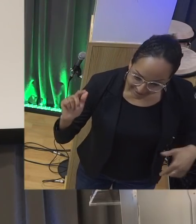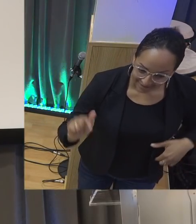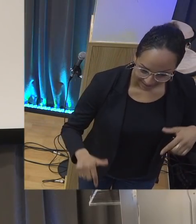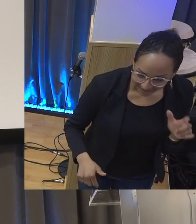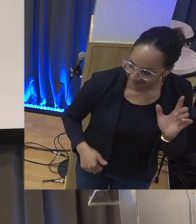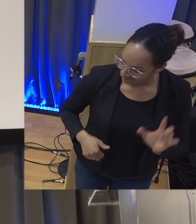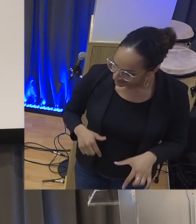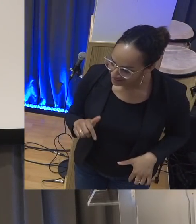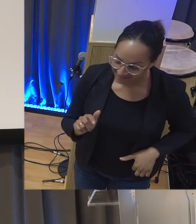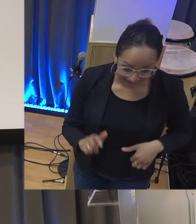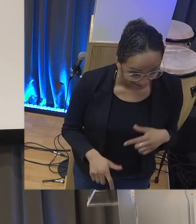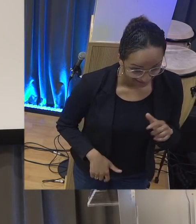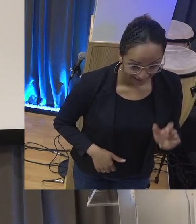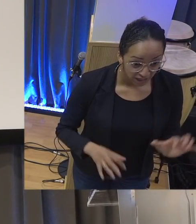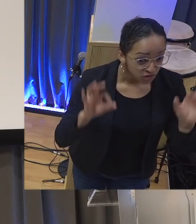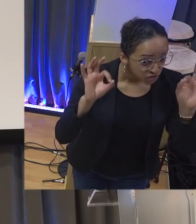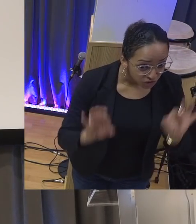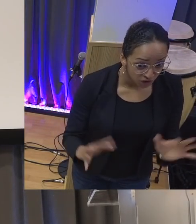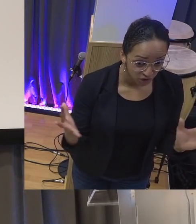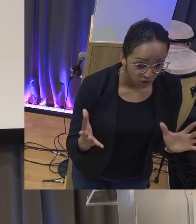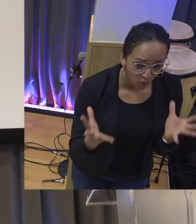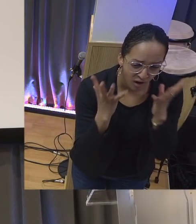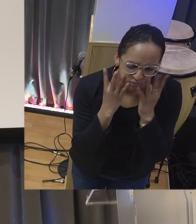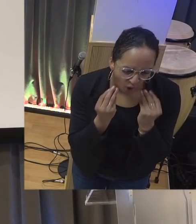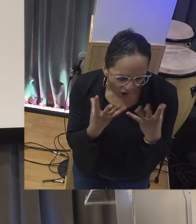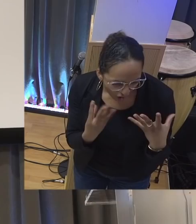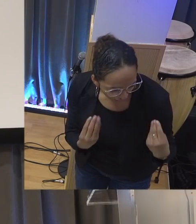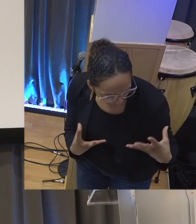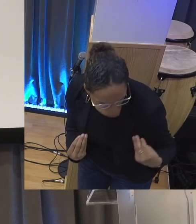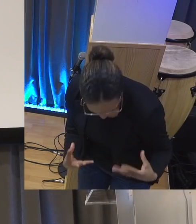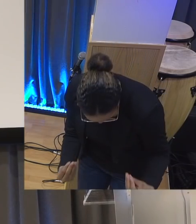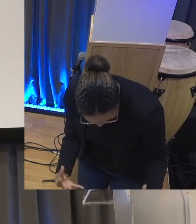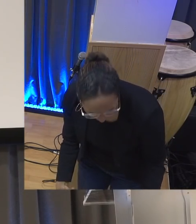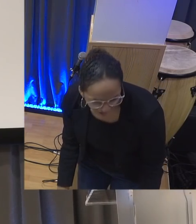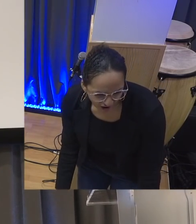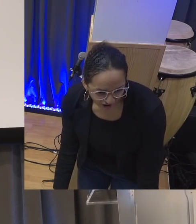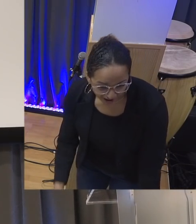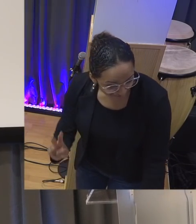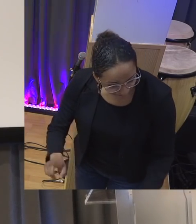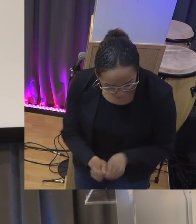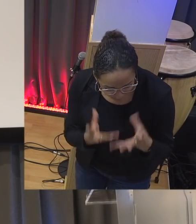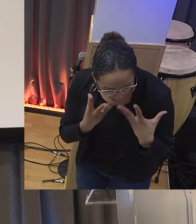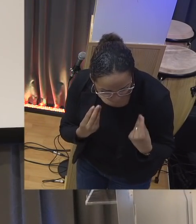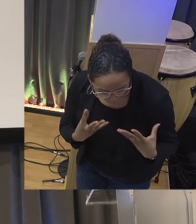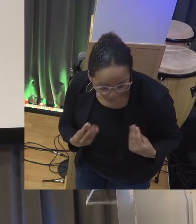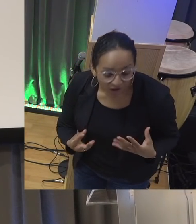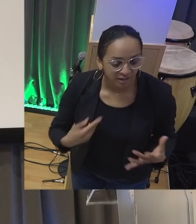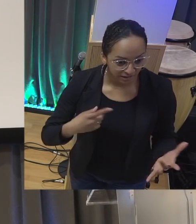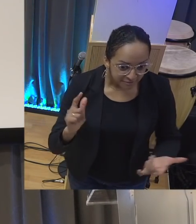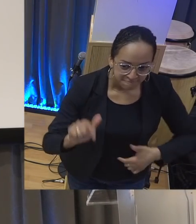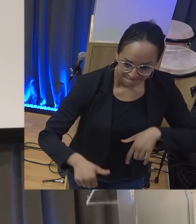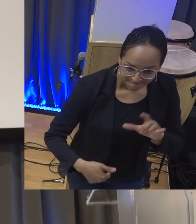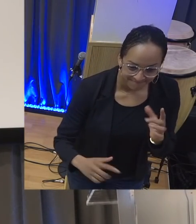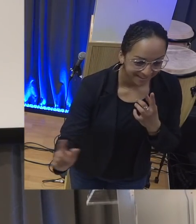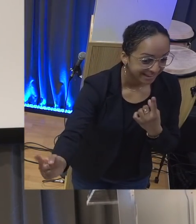et passe là vraiment un barbu de chez barbu, avec au moins une barbe de 3 mètres. Et là encore, là, je vous